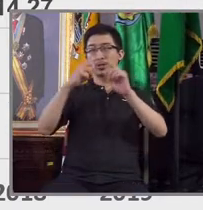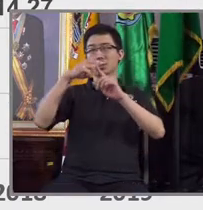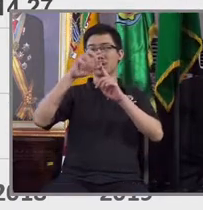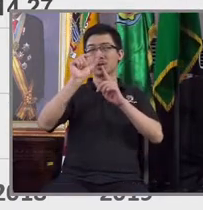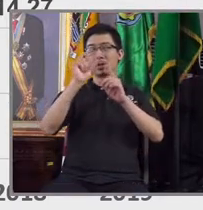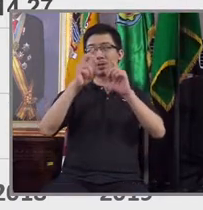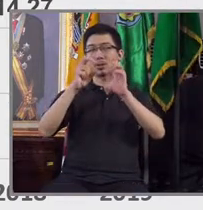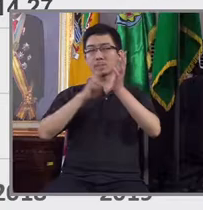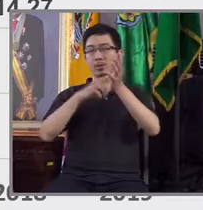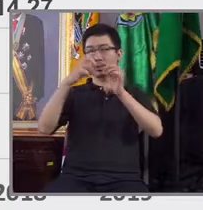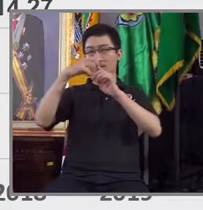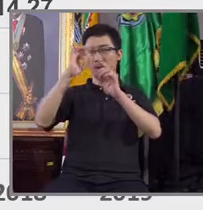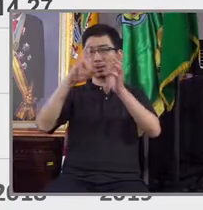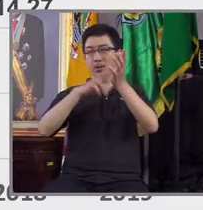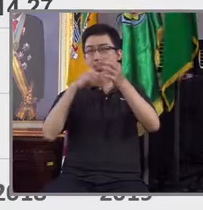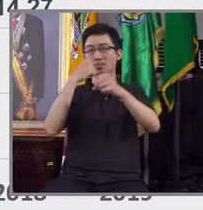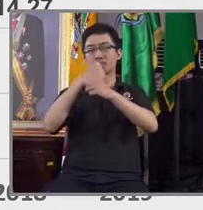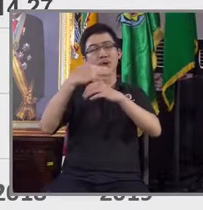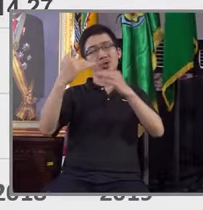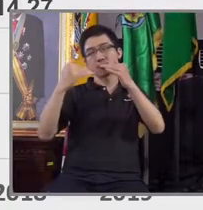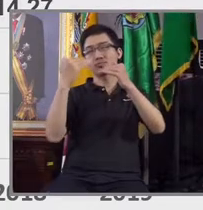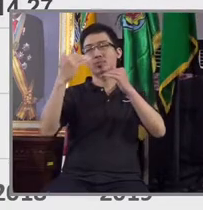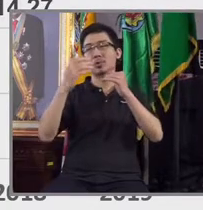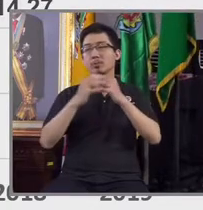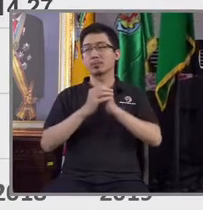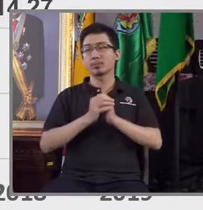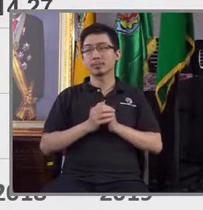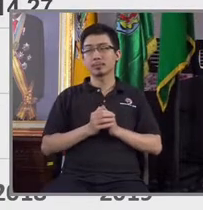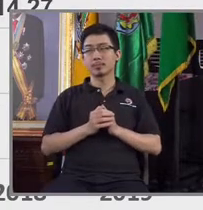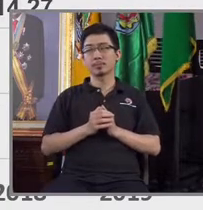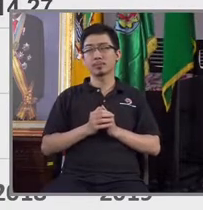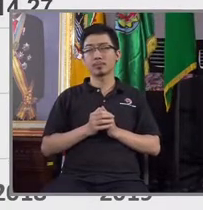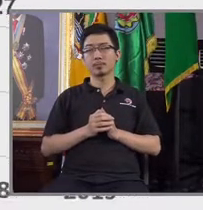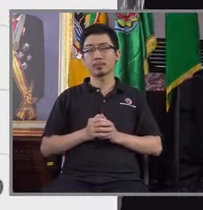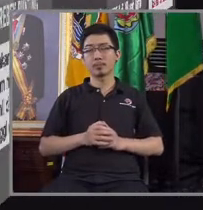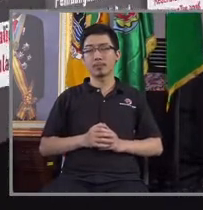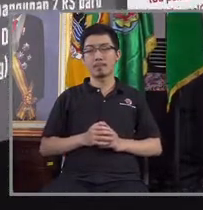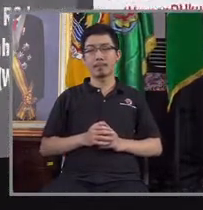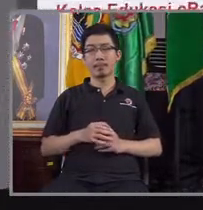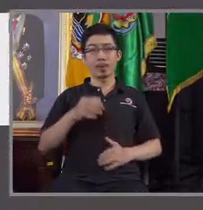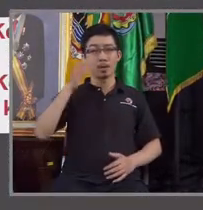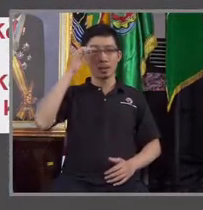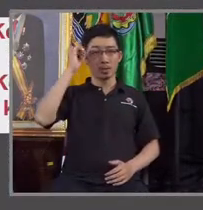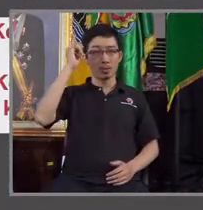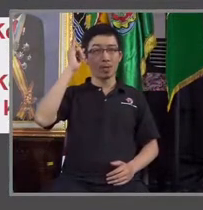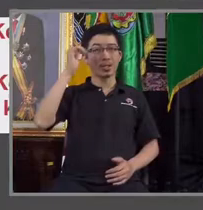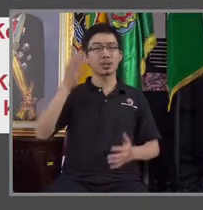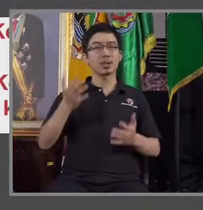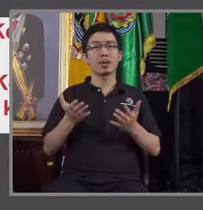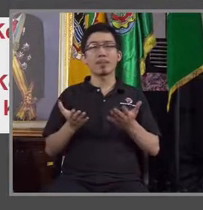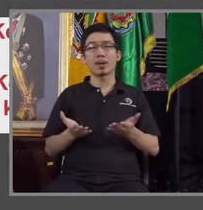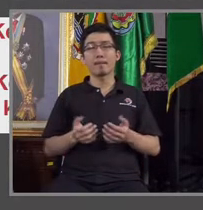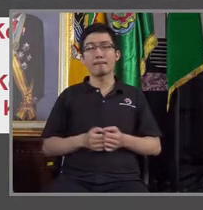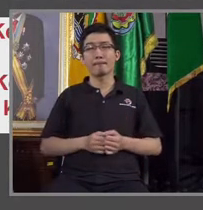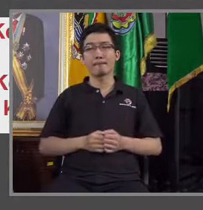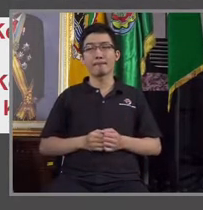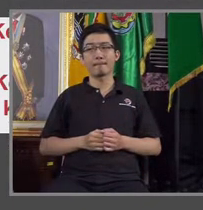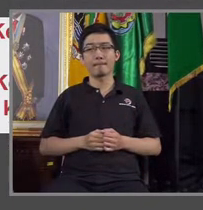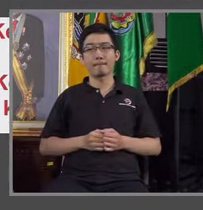14,5 persen tahun 2019 inovasi yang kami lakukan adalah